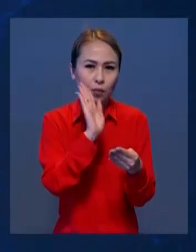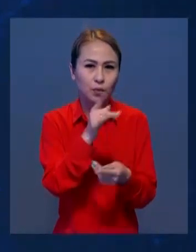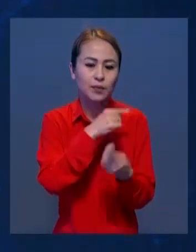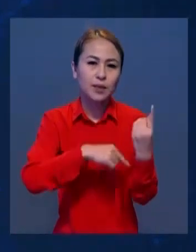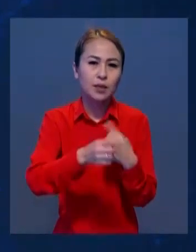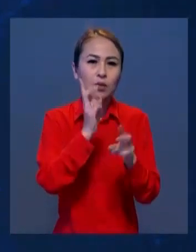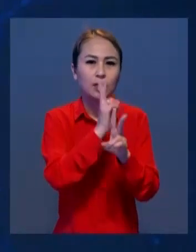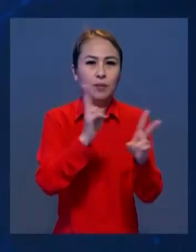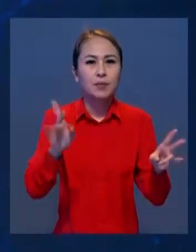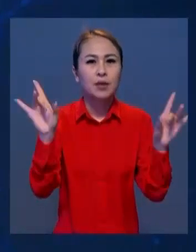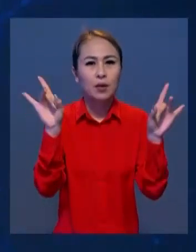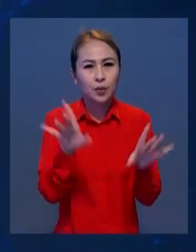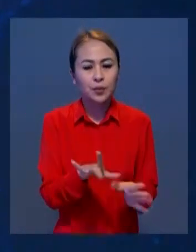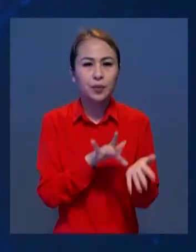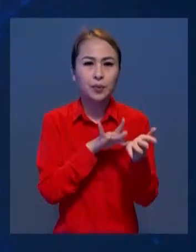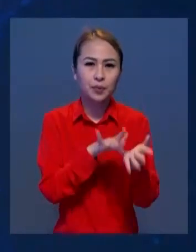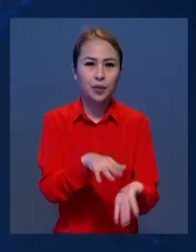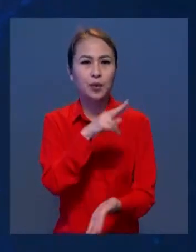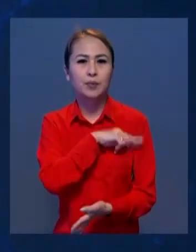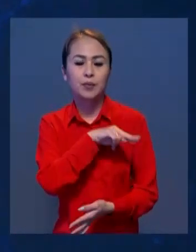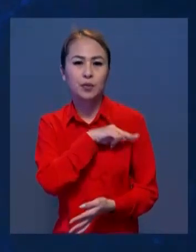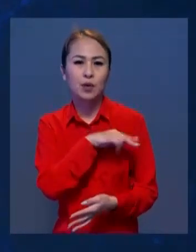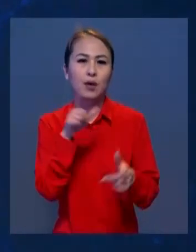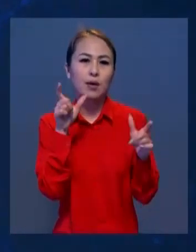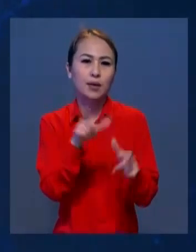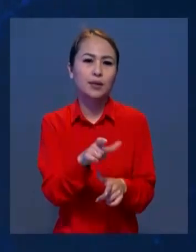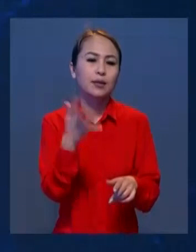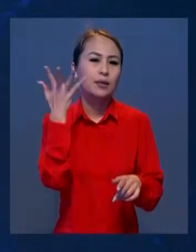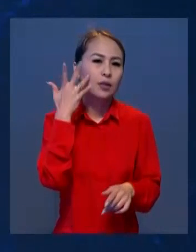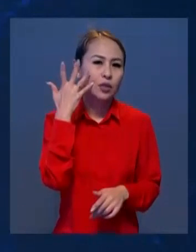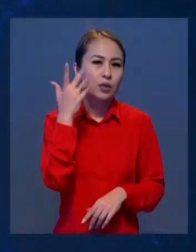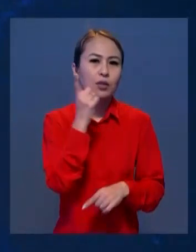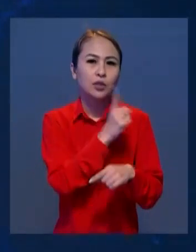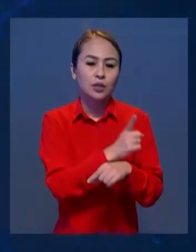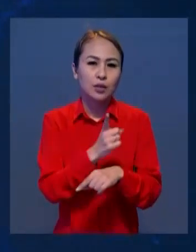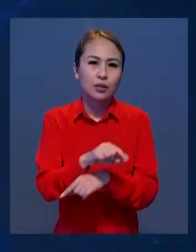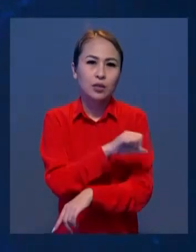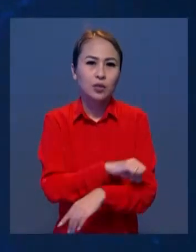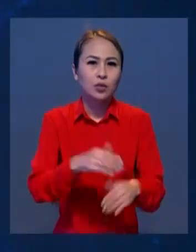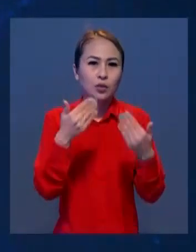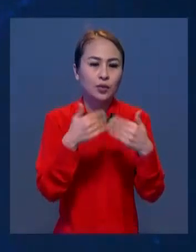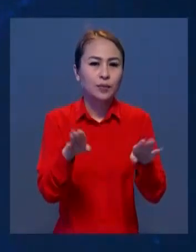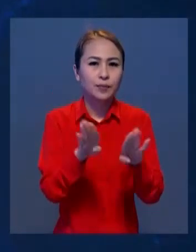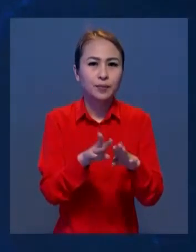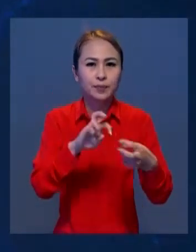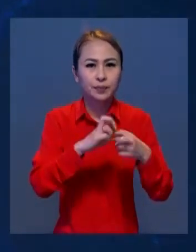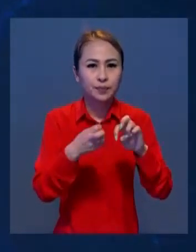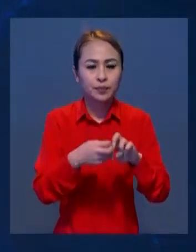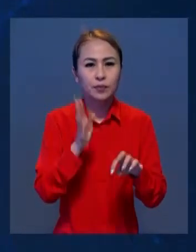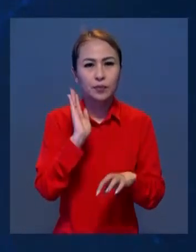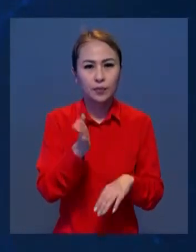Сондықтан бизнестің кей өкілдері, әсіресе мейрамхана мен туризм саласында қызмет етушілер карантин кезінде шекараны ашу қисынсыз